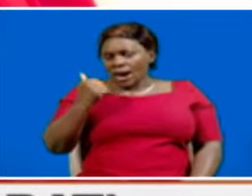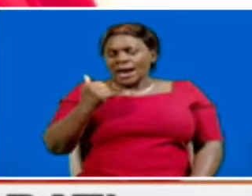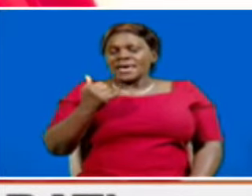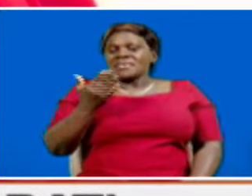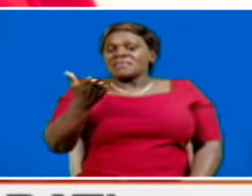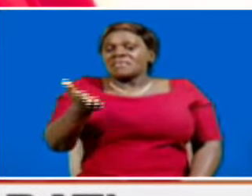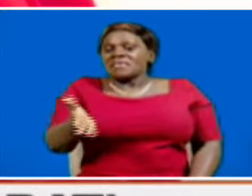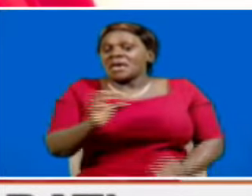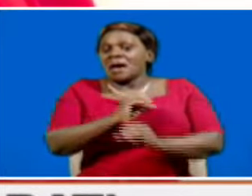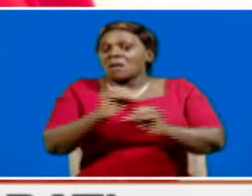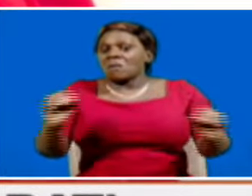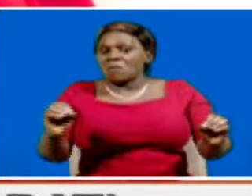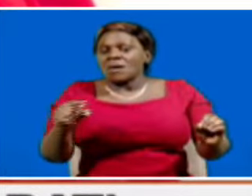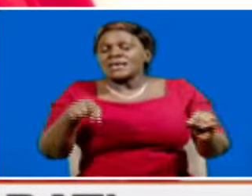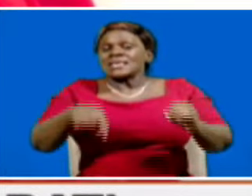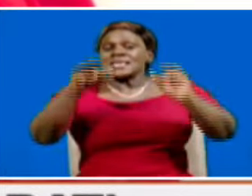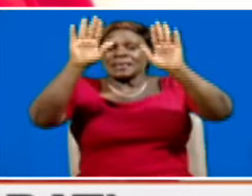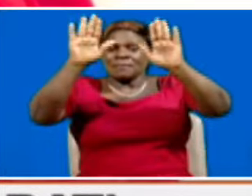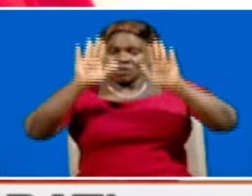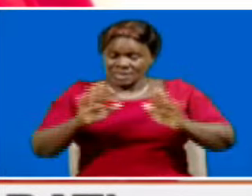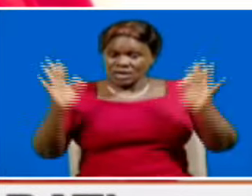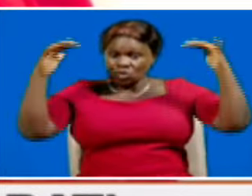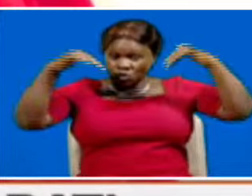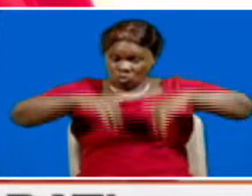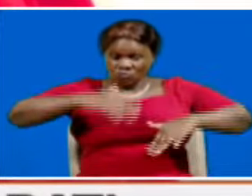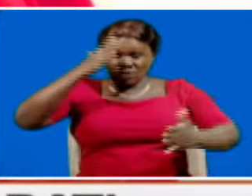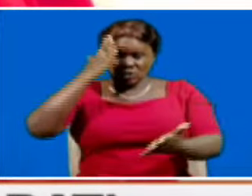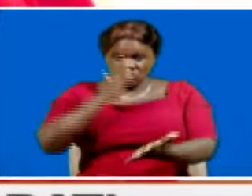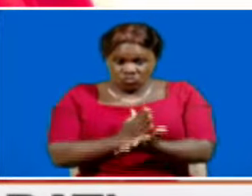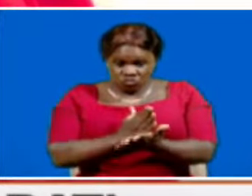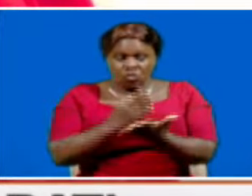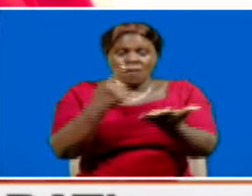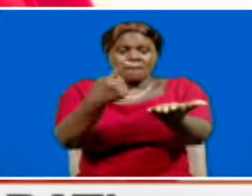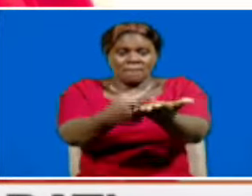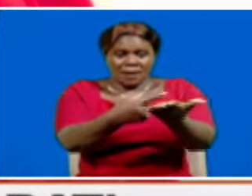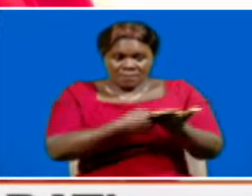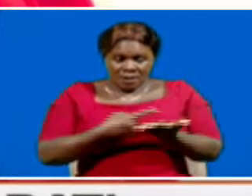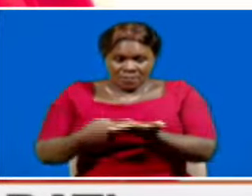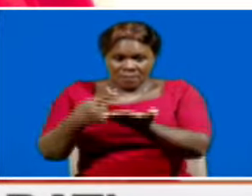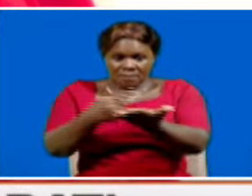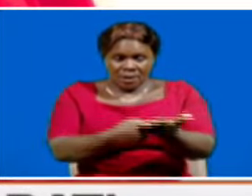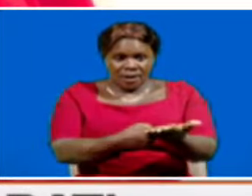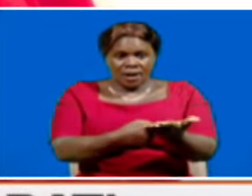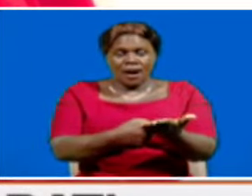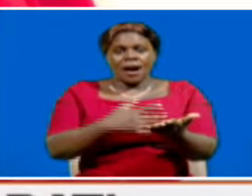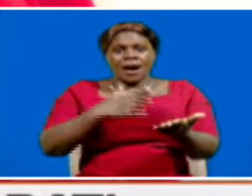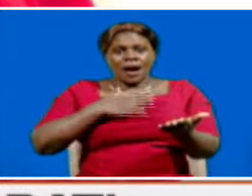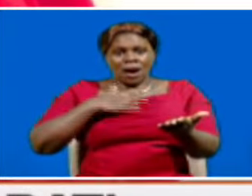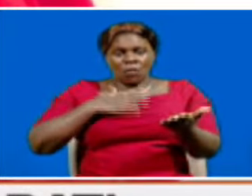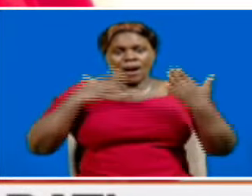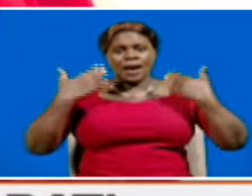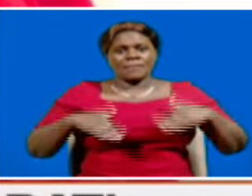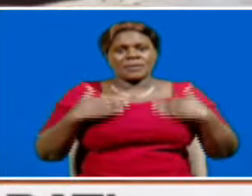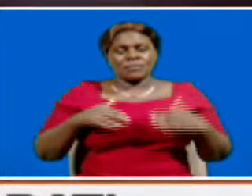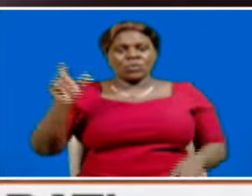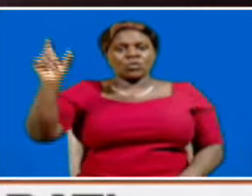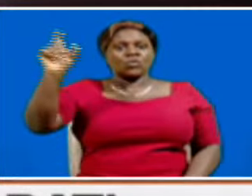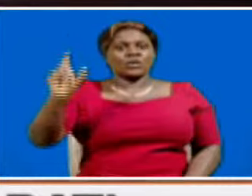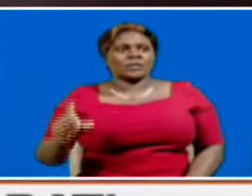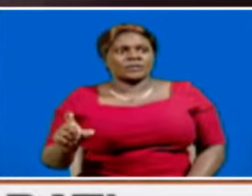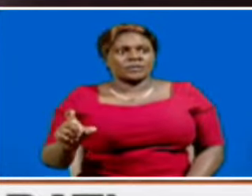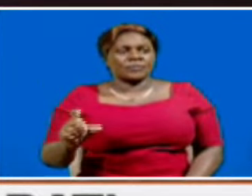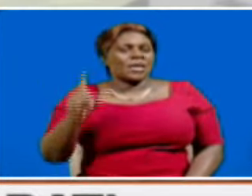here? This is a very important conference to discuss the very existence of our population in this region.